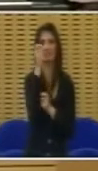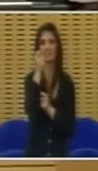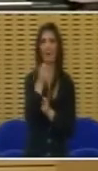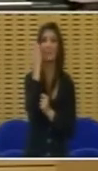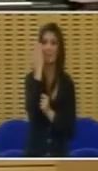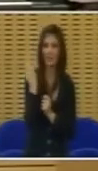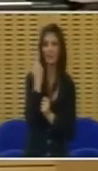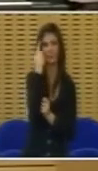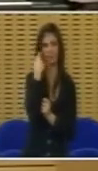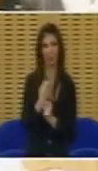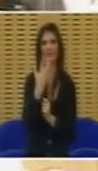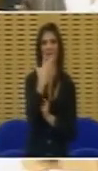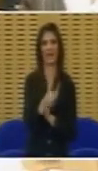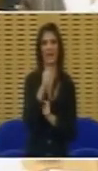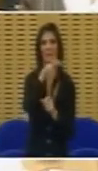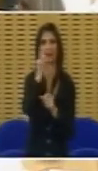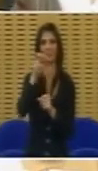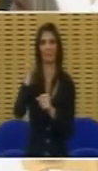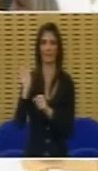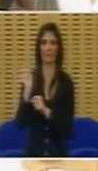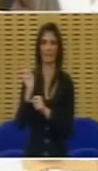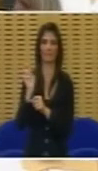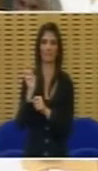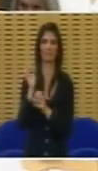από μόνη της οδηγήθηκε σε αδιέξοδο και αυτοκαταργήθηκε,